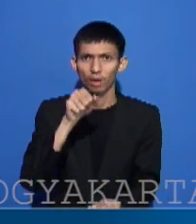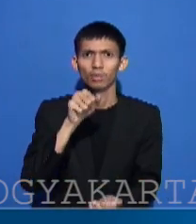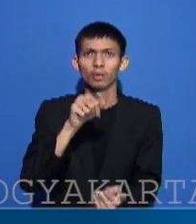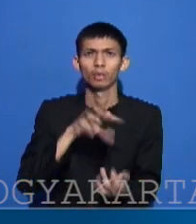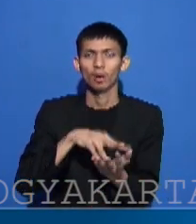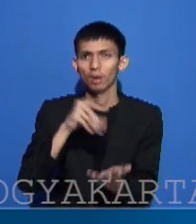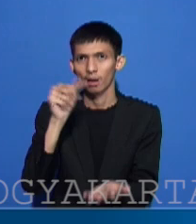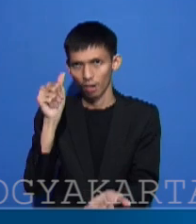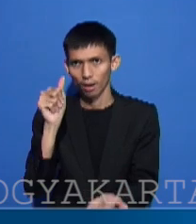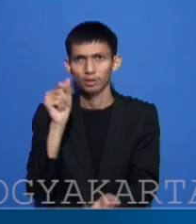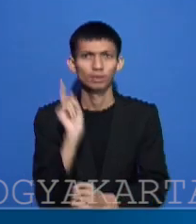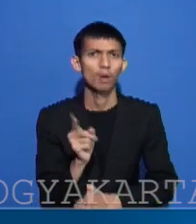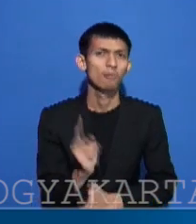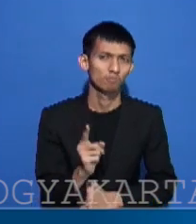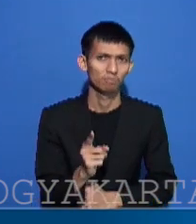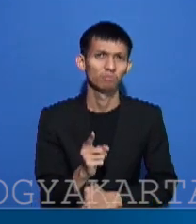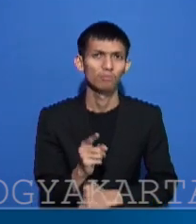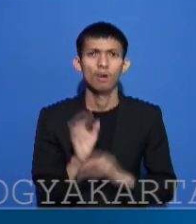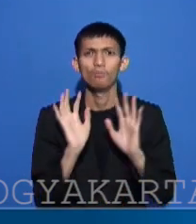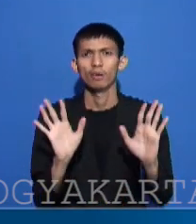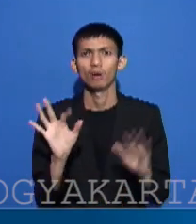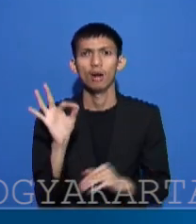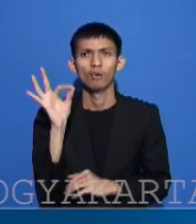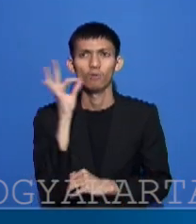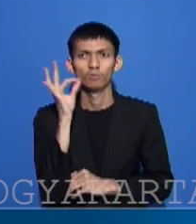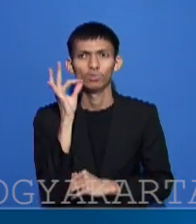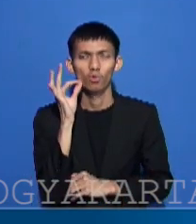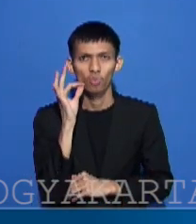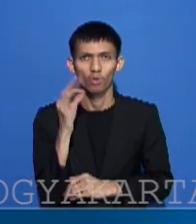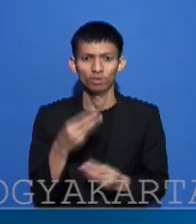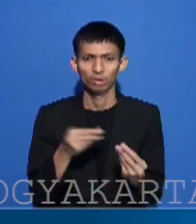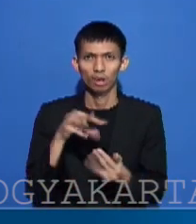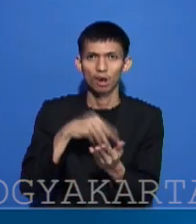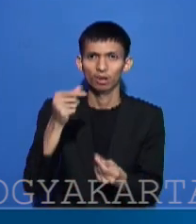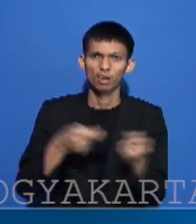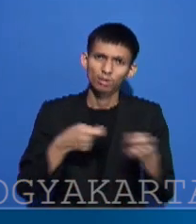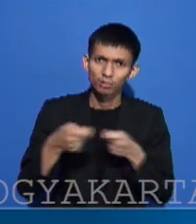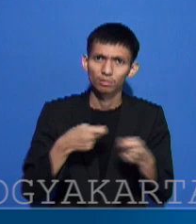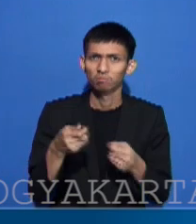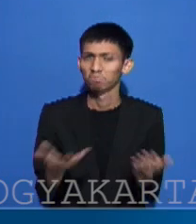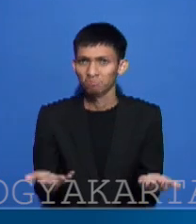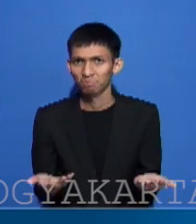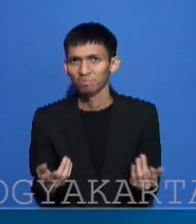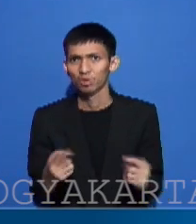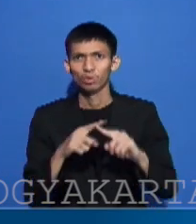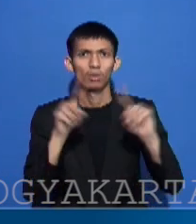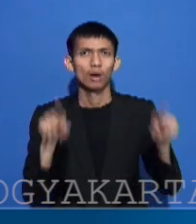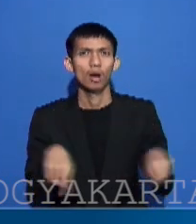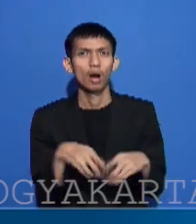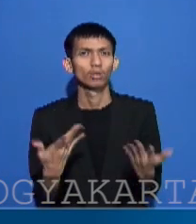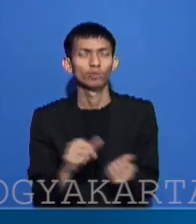dilakukan karena modus yang sering dipakai oleh mafia tanah dalam bertransaksi selama ini dengan cara memasukkan sertifikat maupun data